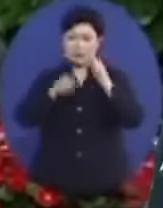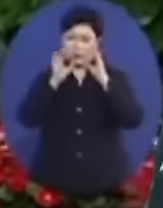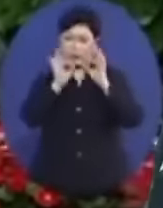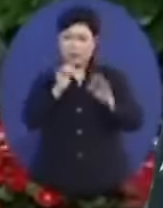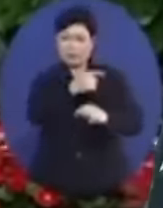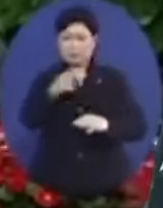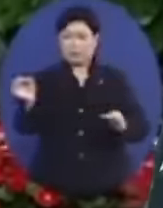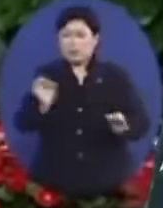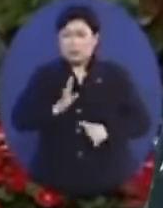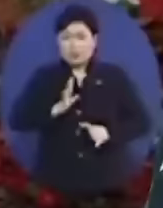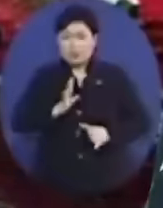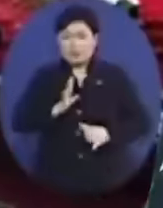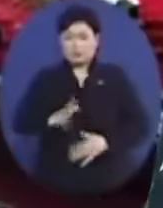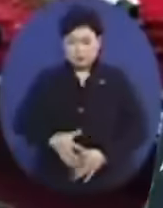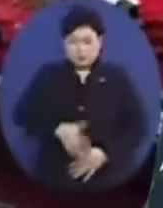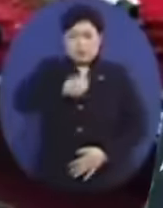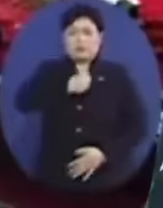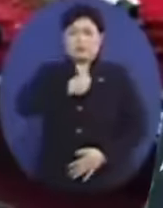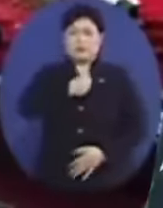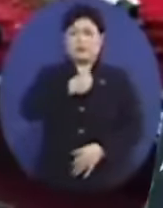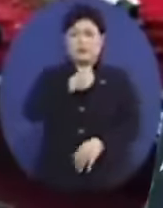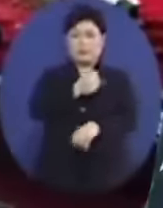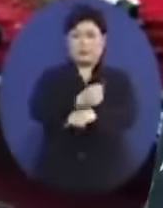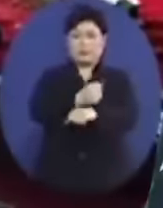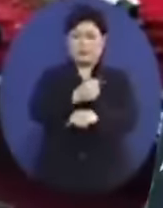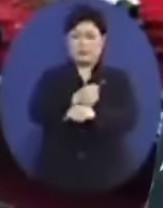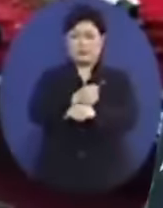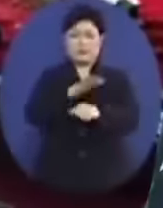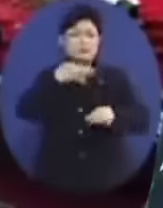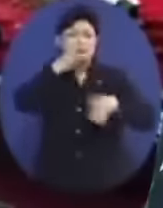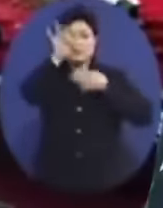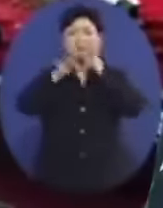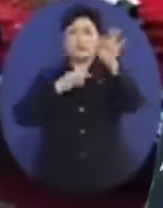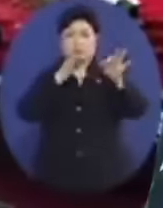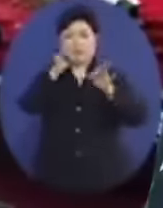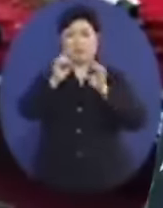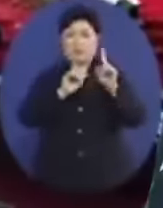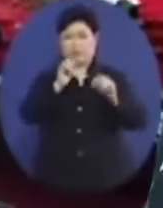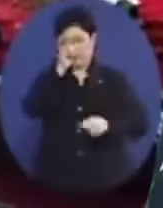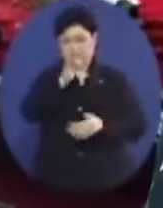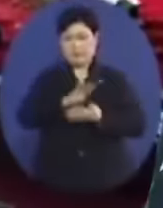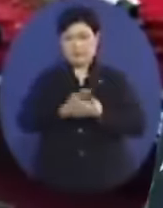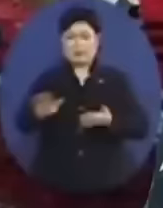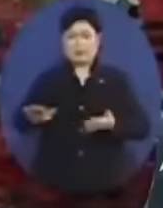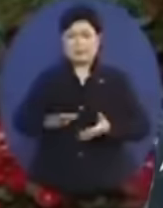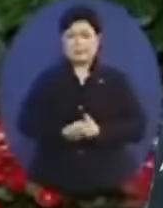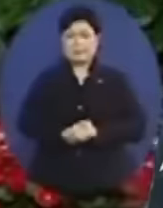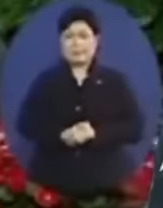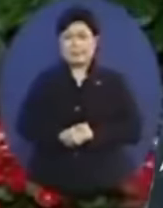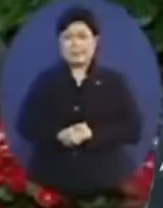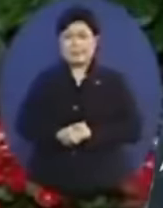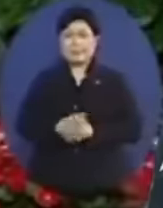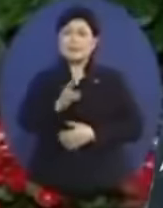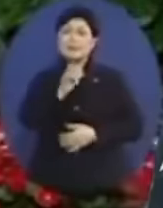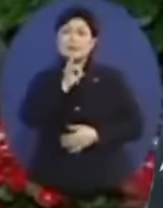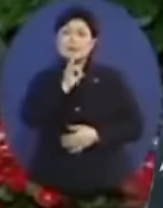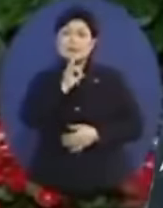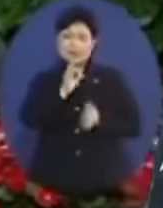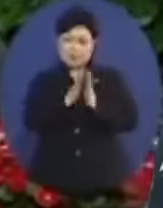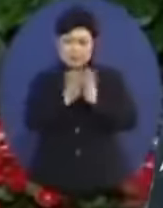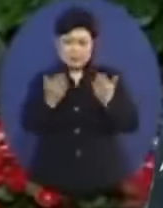놀라고 충격을 받아 부르던 것입니다이 예언서를